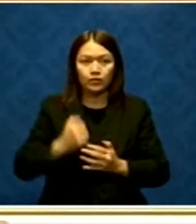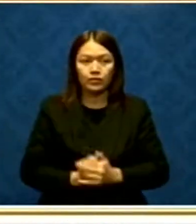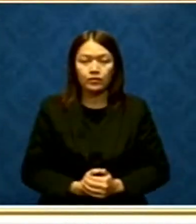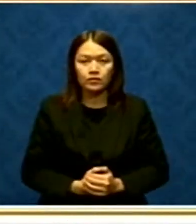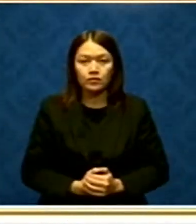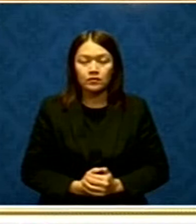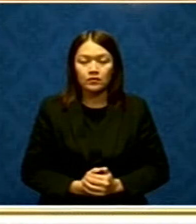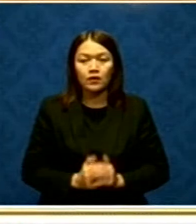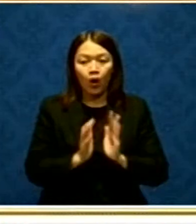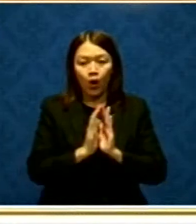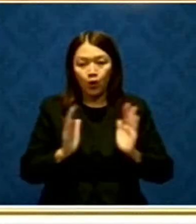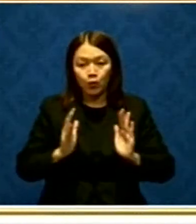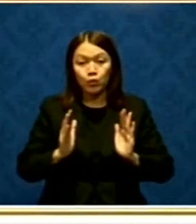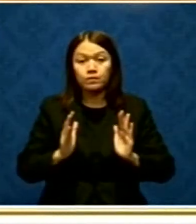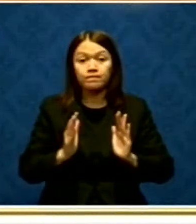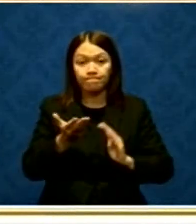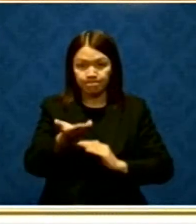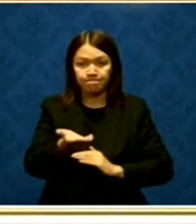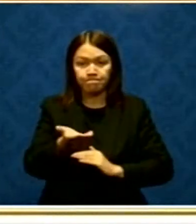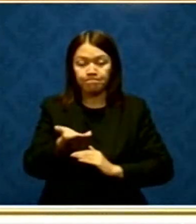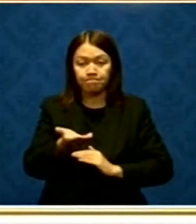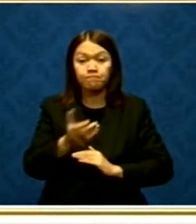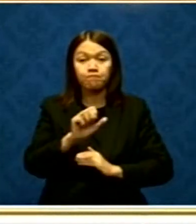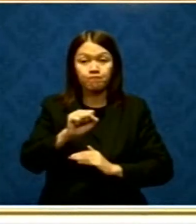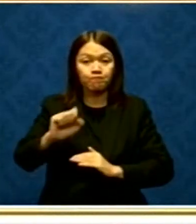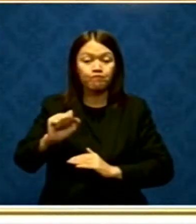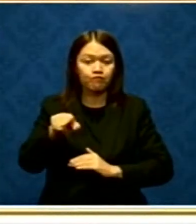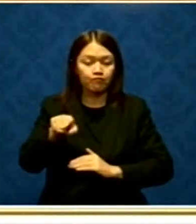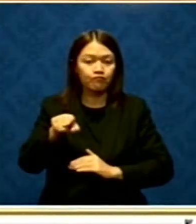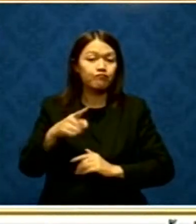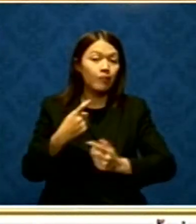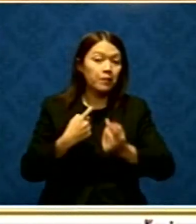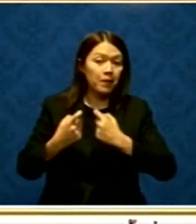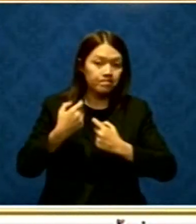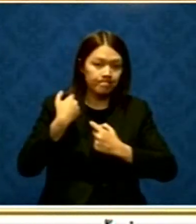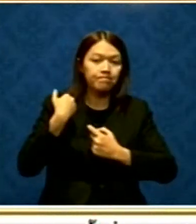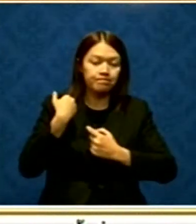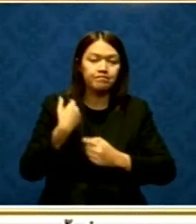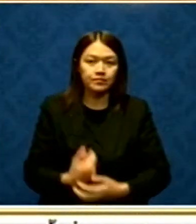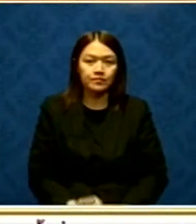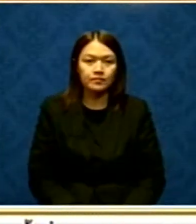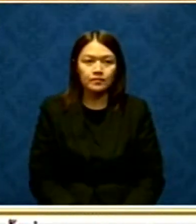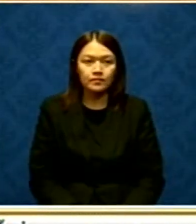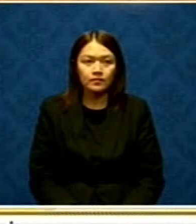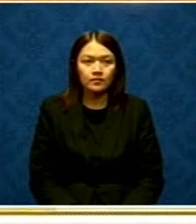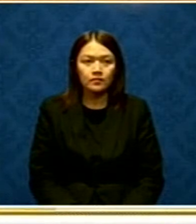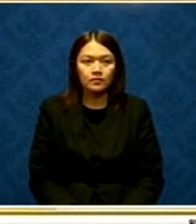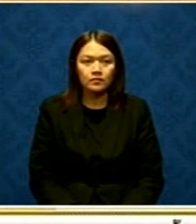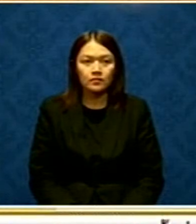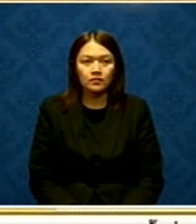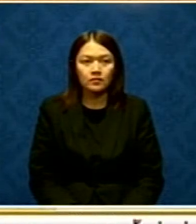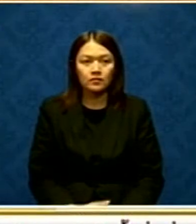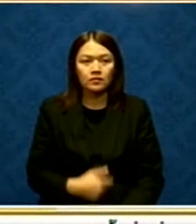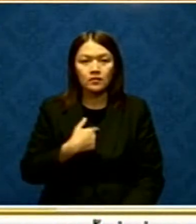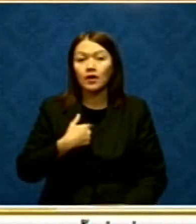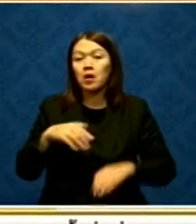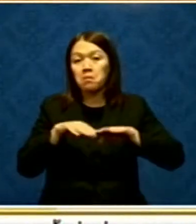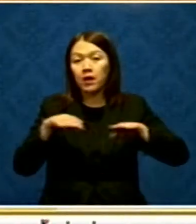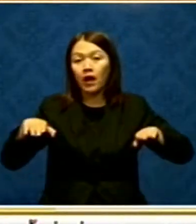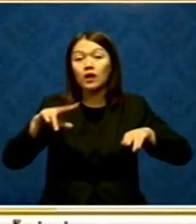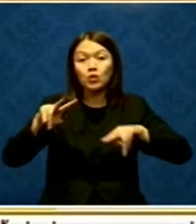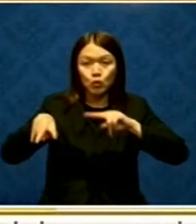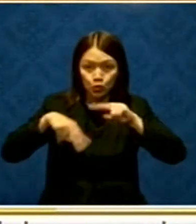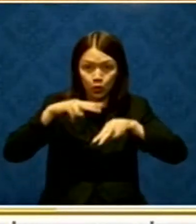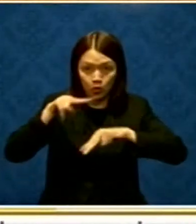ก็ต้องขอบคุณเพื่อนสมาชิกที่ได้กรุณาถามคำถามนี้ เราก็จะได้ถือว่าเป็นมาตรการตรวจส